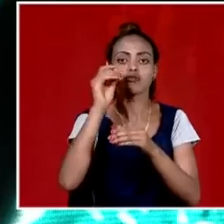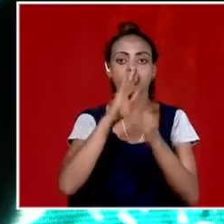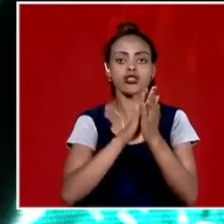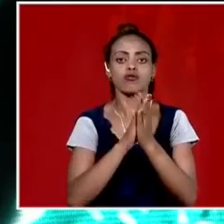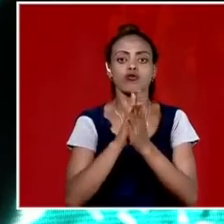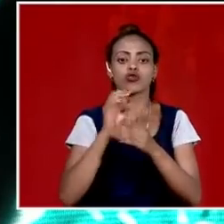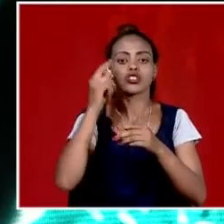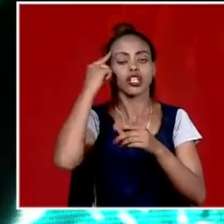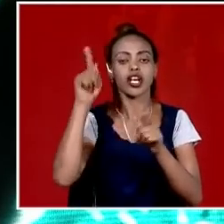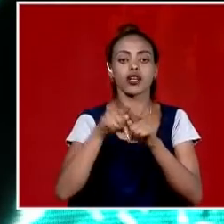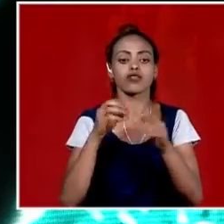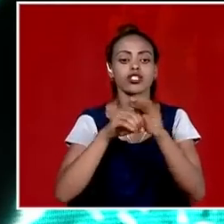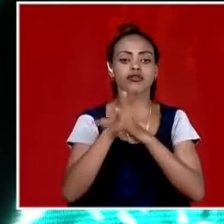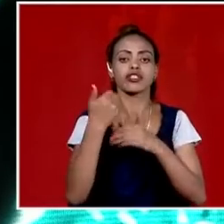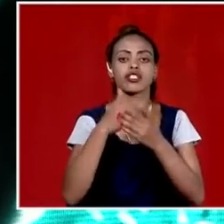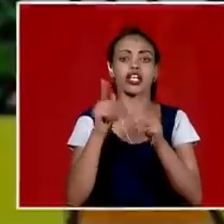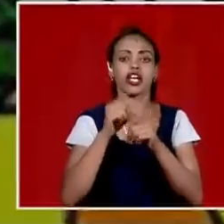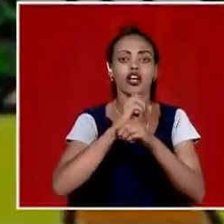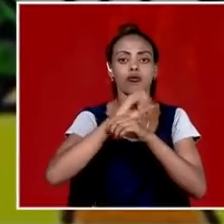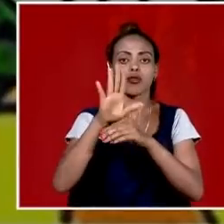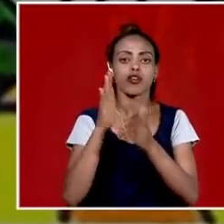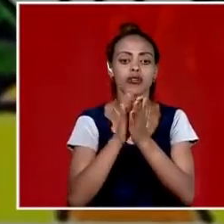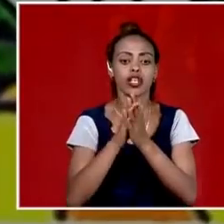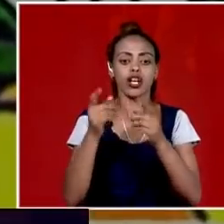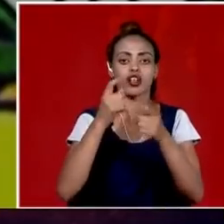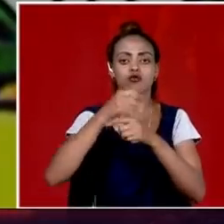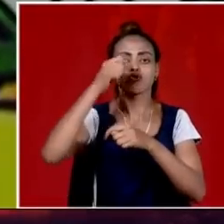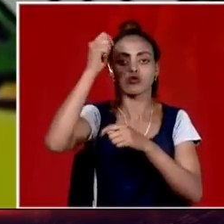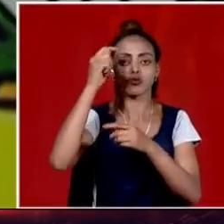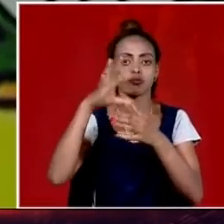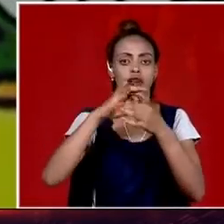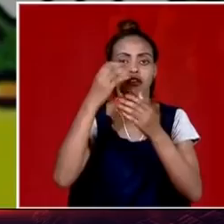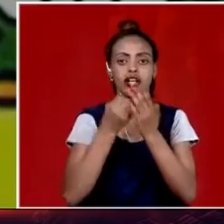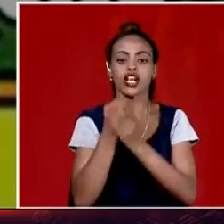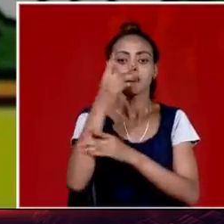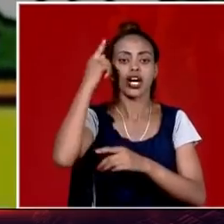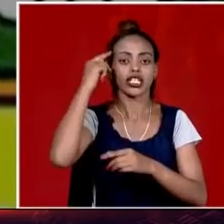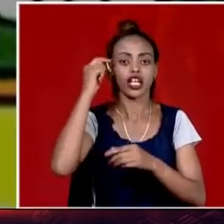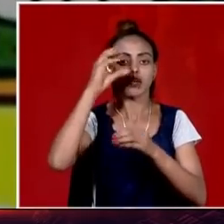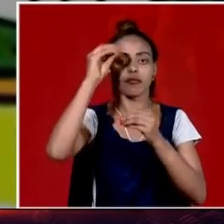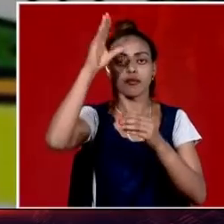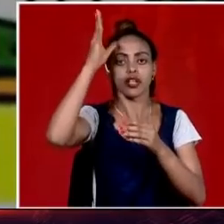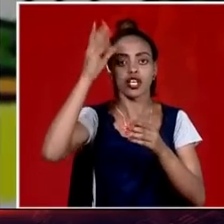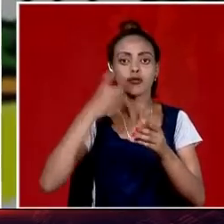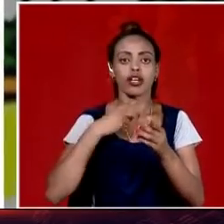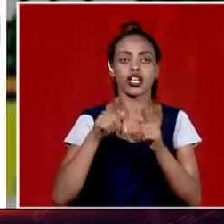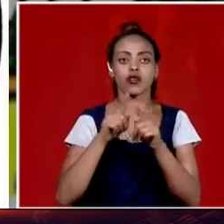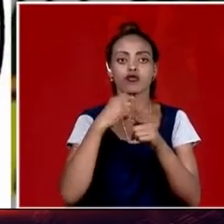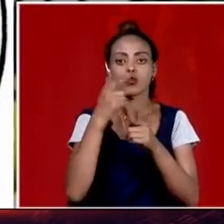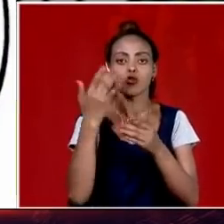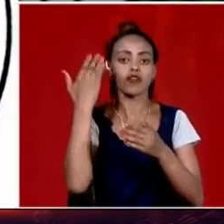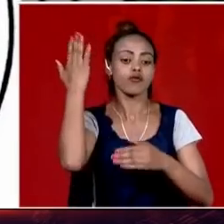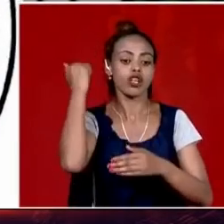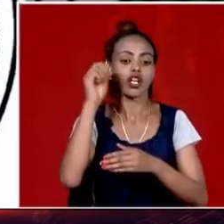ትግራይ ተባፅሕ ከም ዘላ ተገሊጹ። ከም መብሪ መተሓበር ትምህርቲ ቴክኖሎጂ ማሕበር ልምዓት ትግራይ መምህር የማነ ካሕሳይ ከም ዝበልዎ ማሕበር ልምዓት ትግራይ ኣብቶም